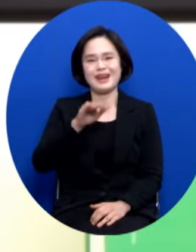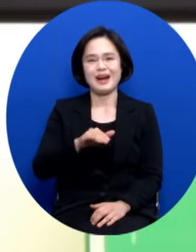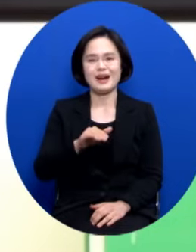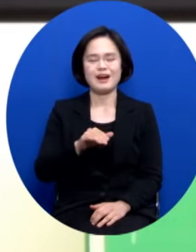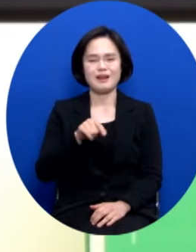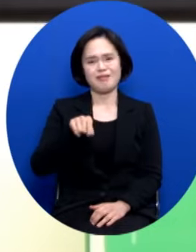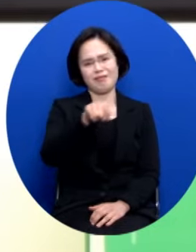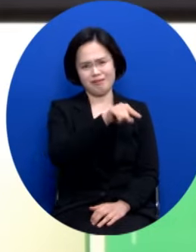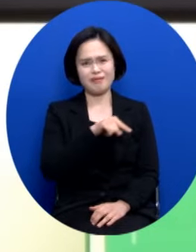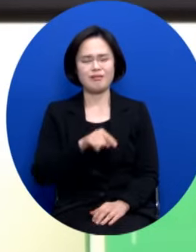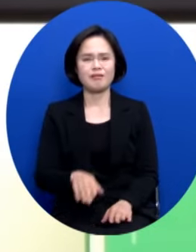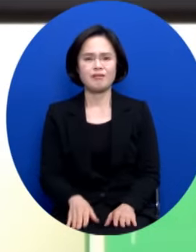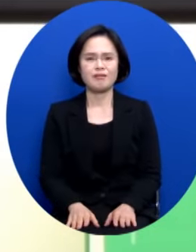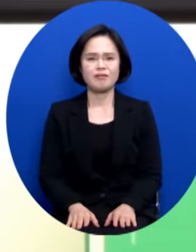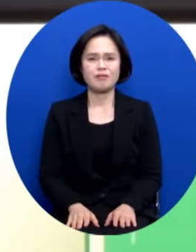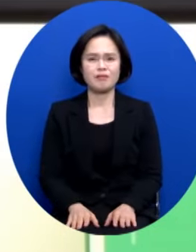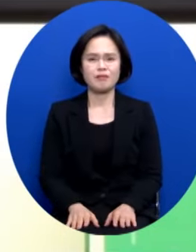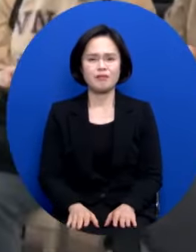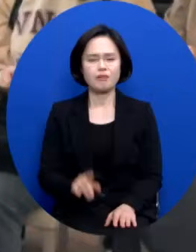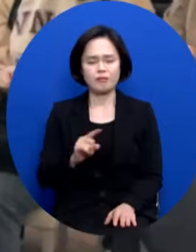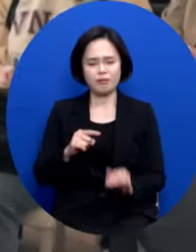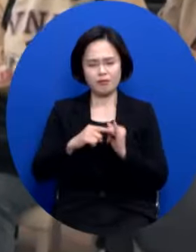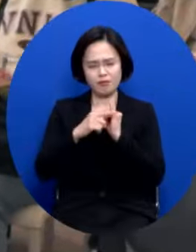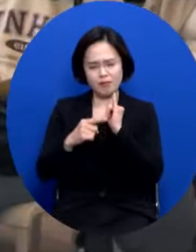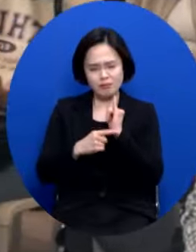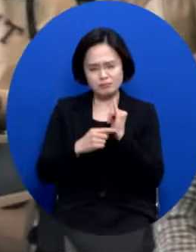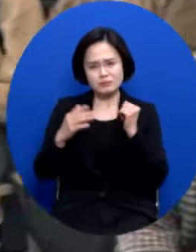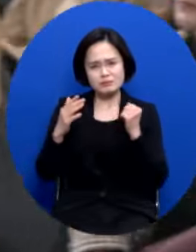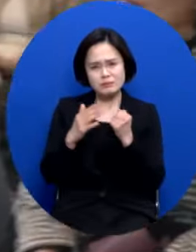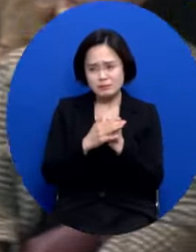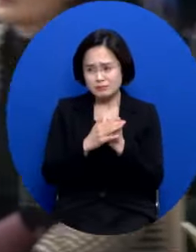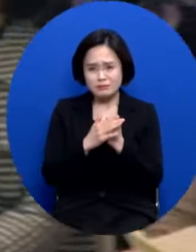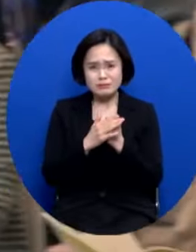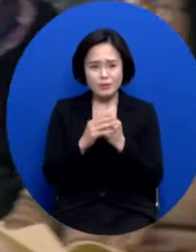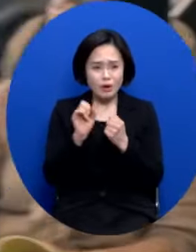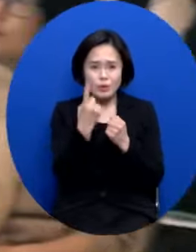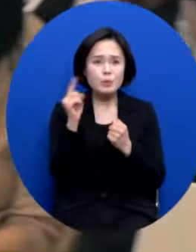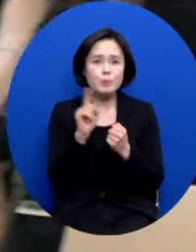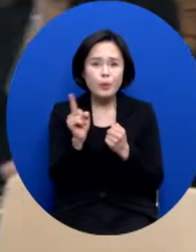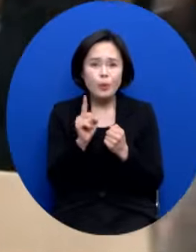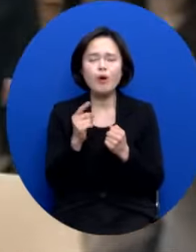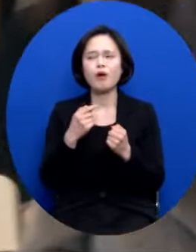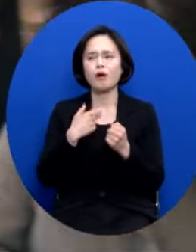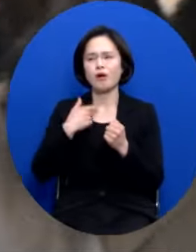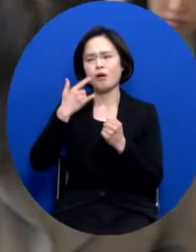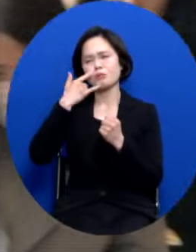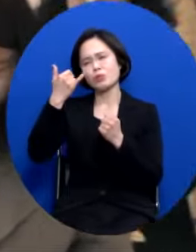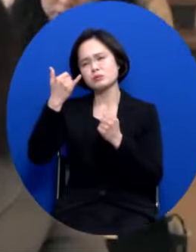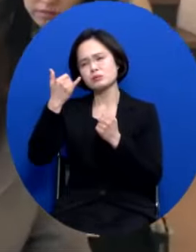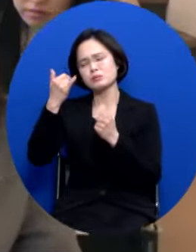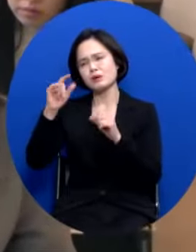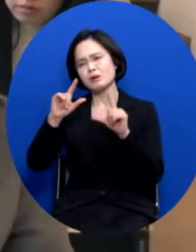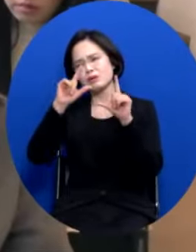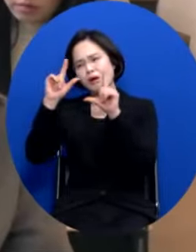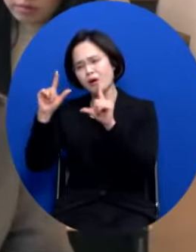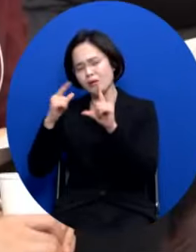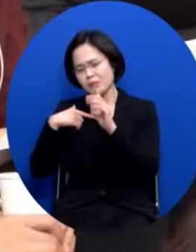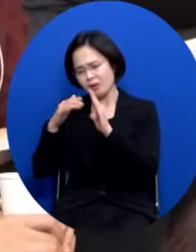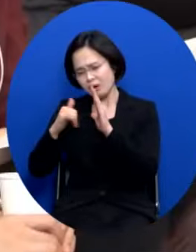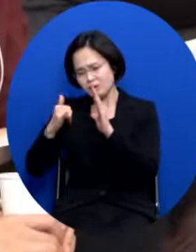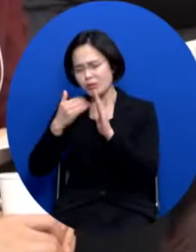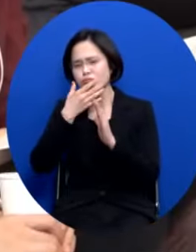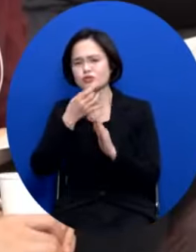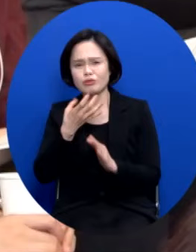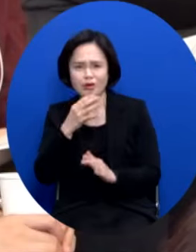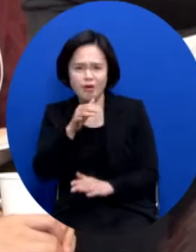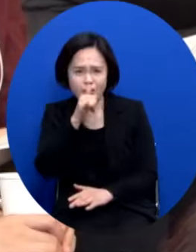주요 원인으로 불안정한 원가정 환경을 꼽았고 위기 임신을 돕기 위해서는 경제적 지원과 부모,